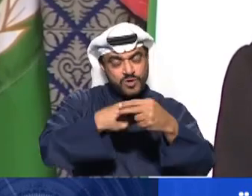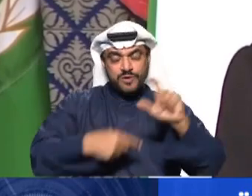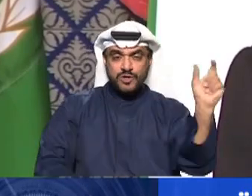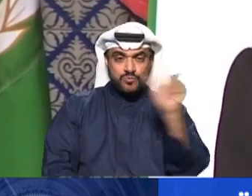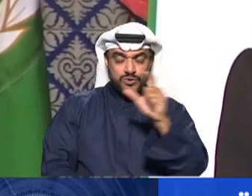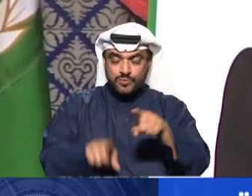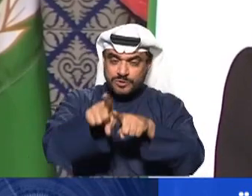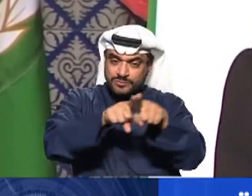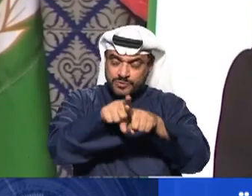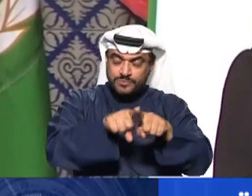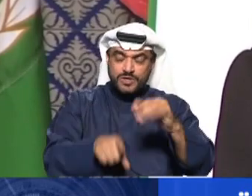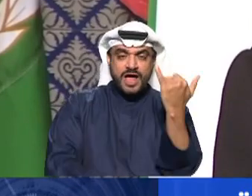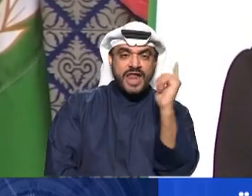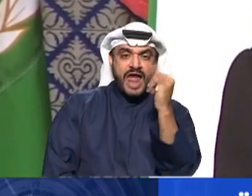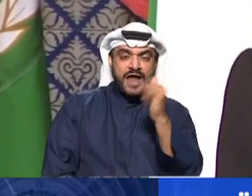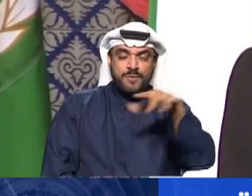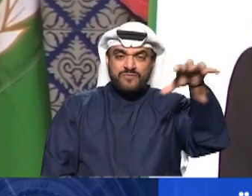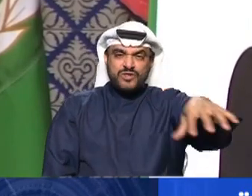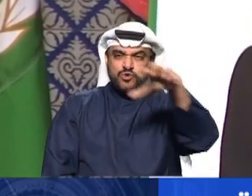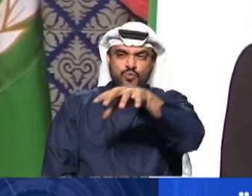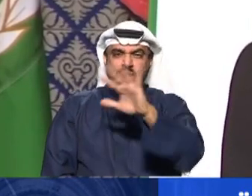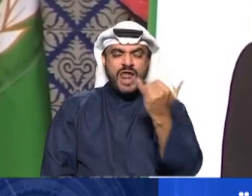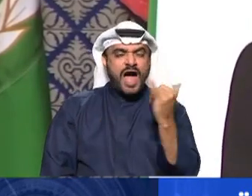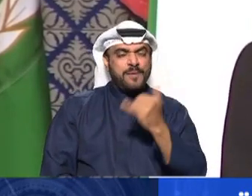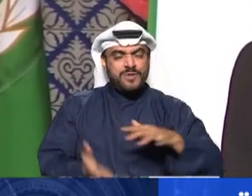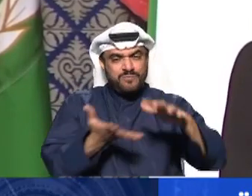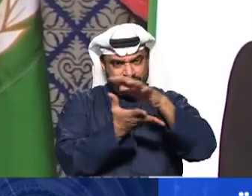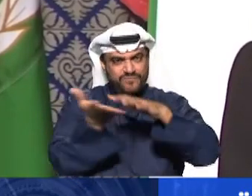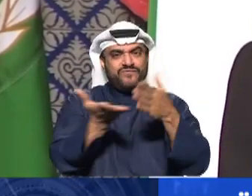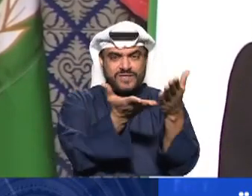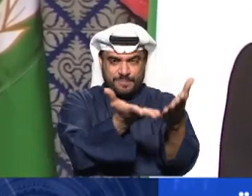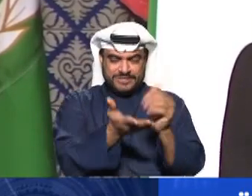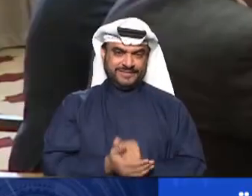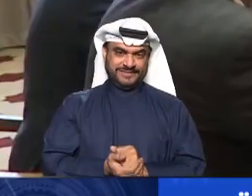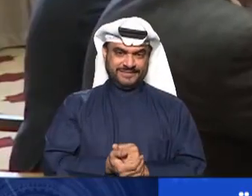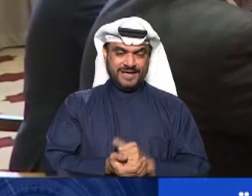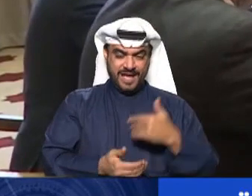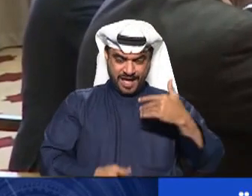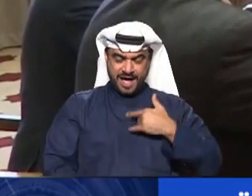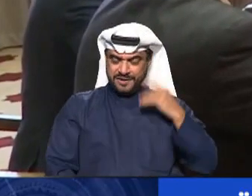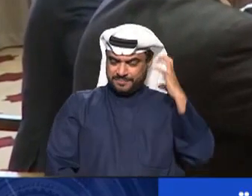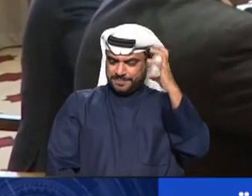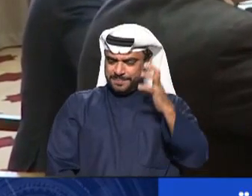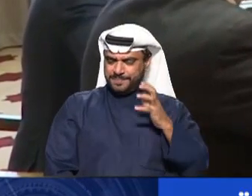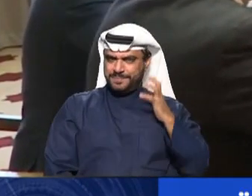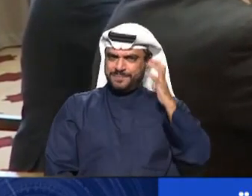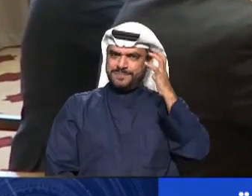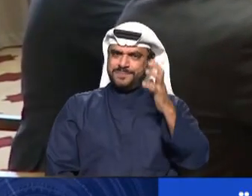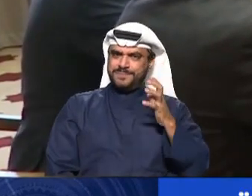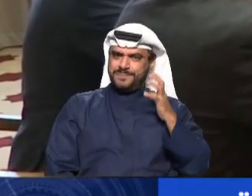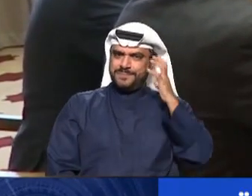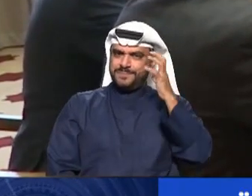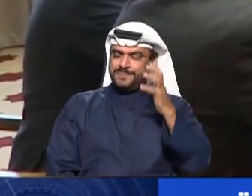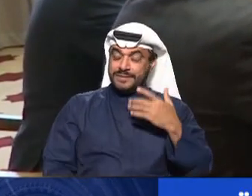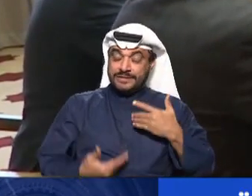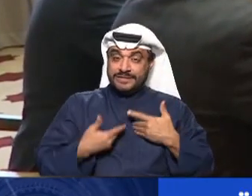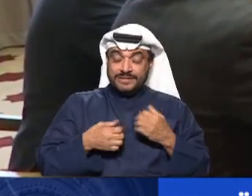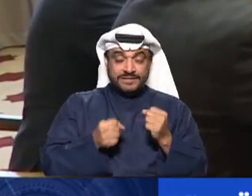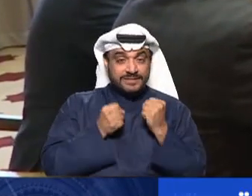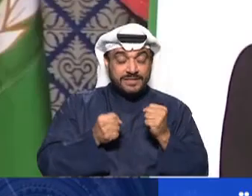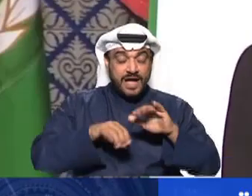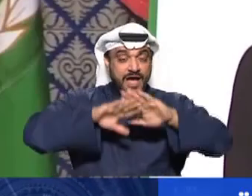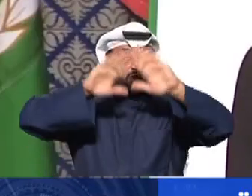والأشقاء العرب في كثير من الأقطار. بتنا في قلق كممثلي للأمة، غايتنا